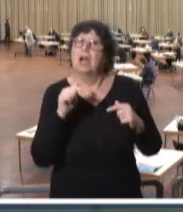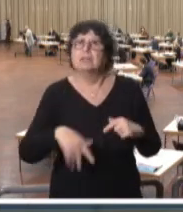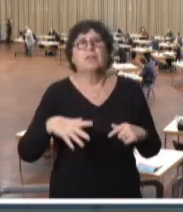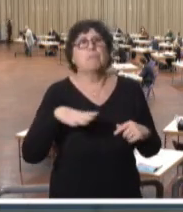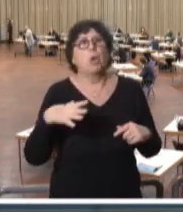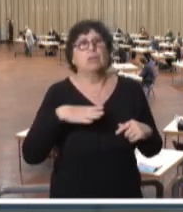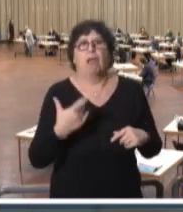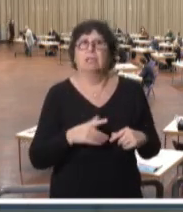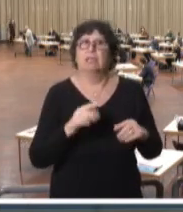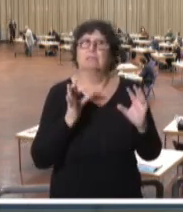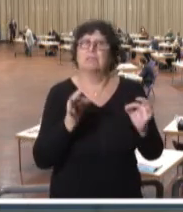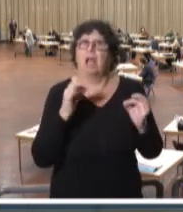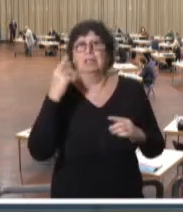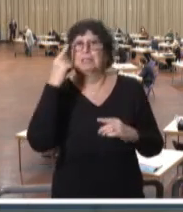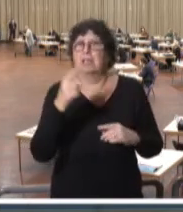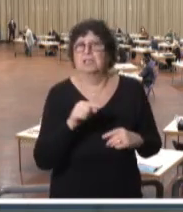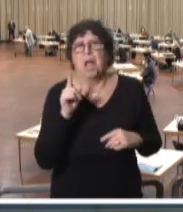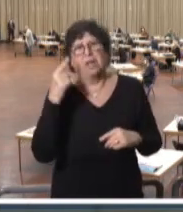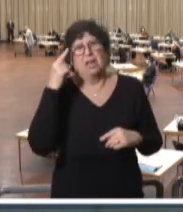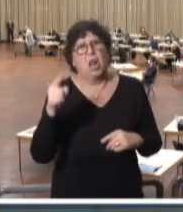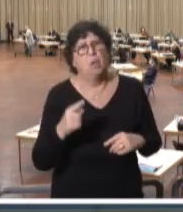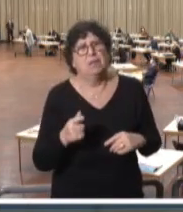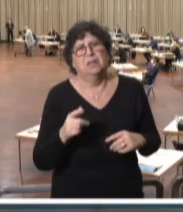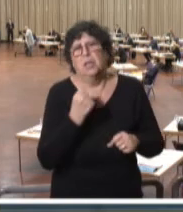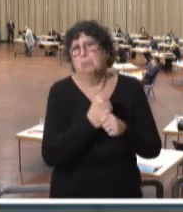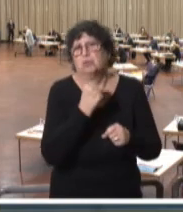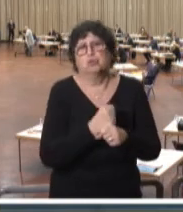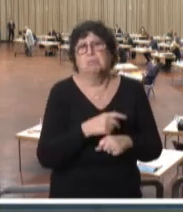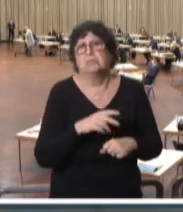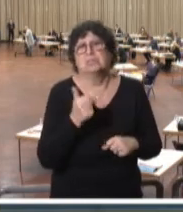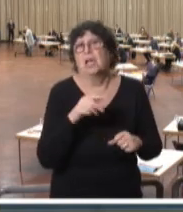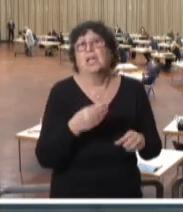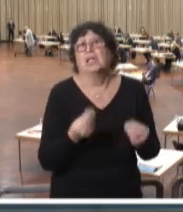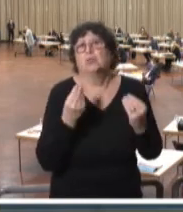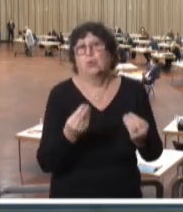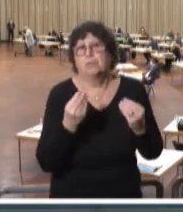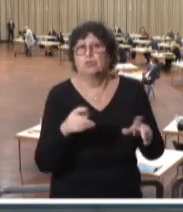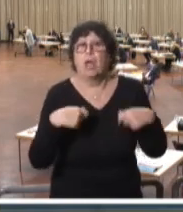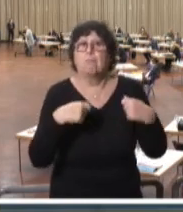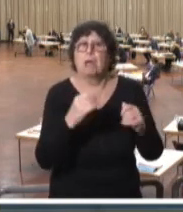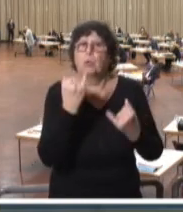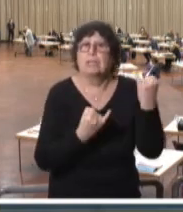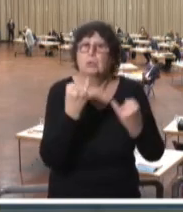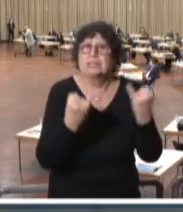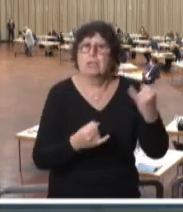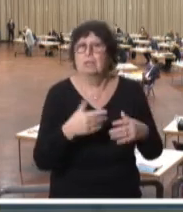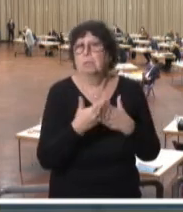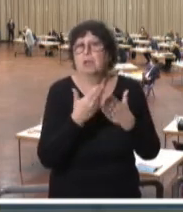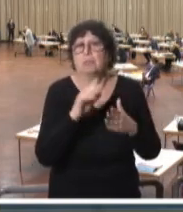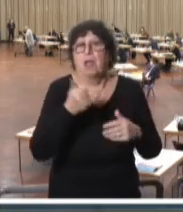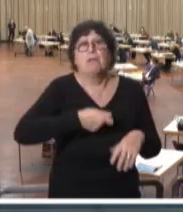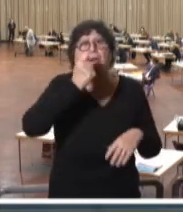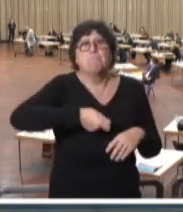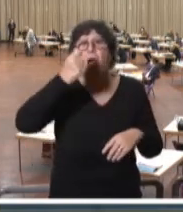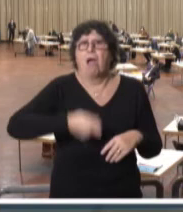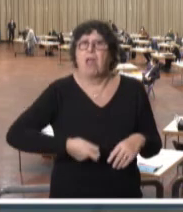aber gemeint ist wohl eher zum Beispiel ganz typischerweise die Bauindustrie. Wenn ich also einen Malerbetrieb